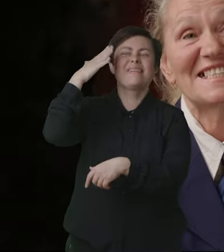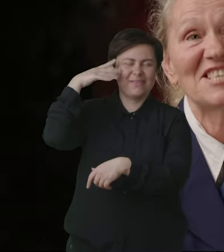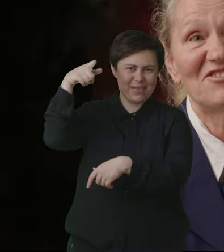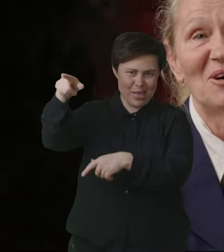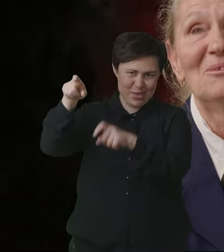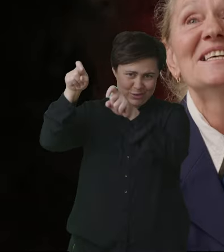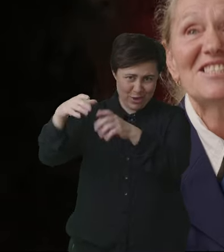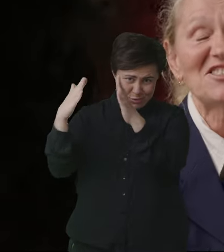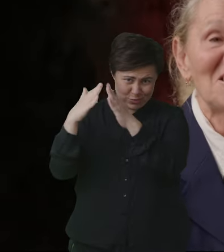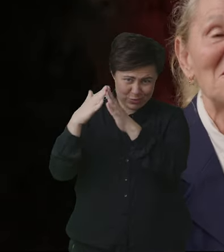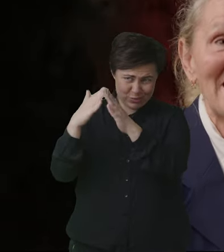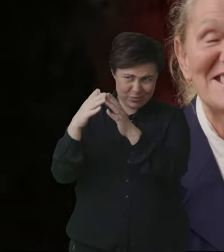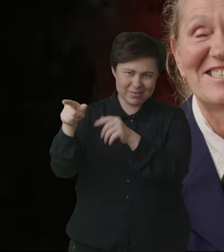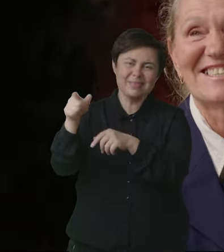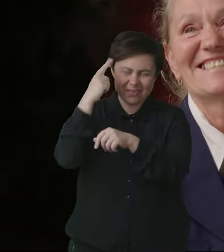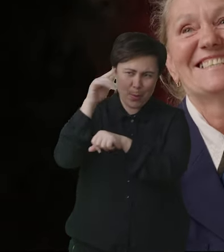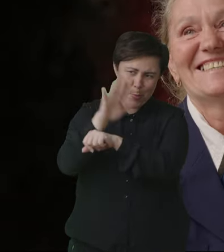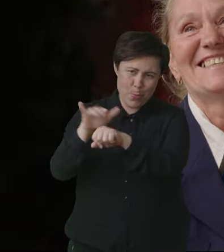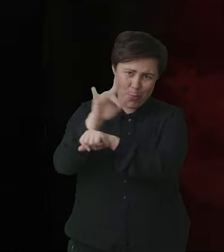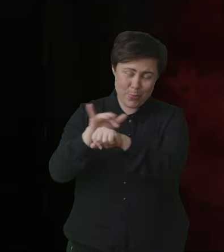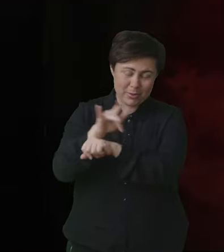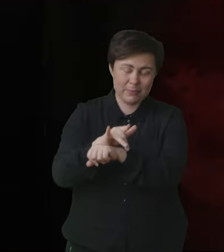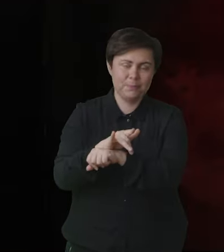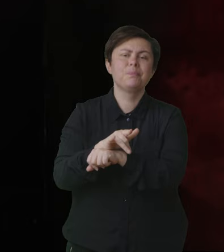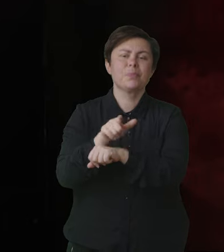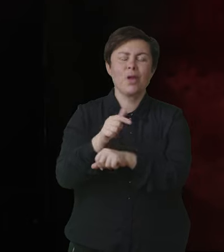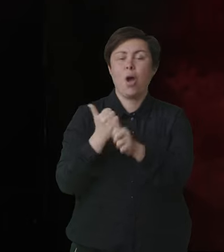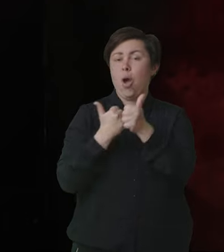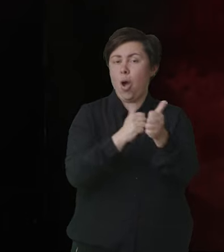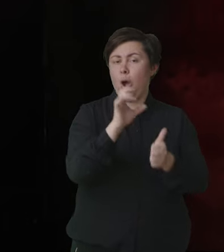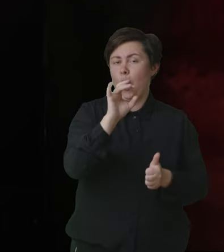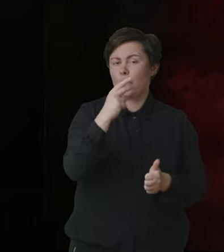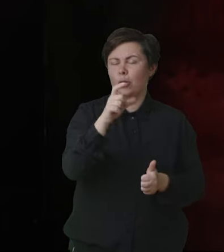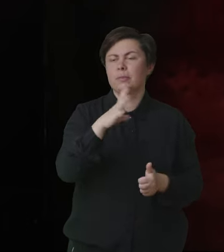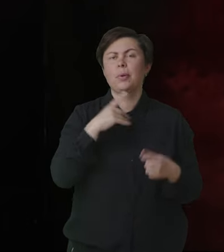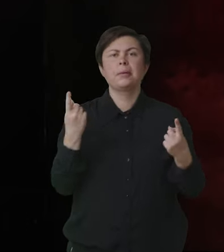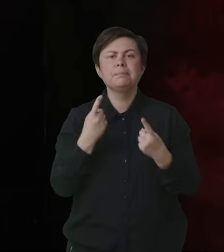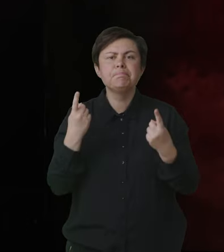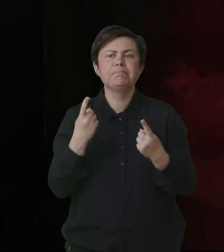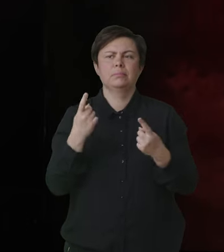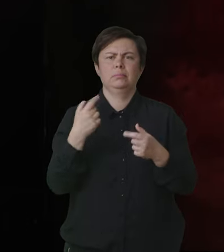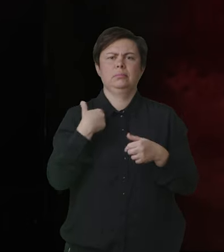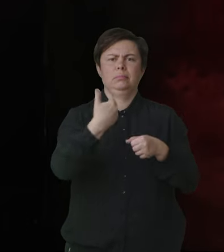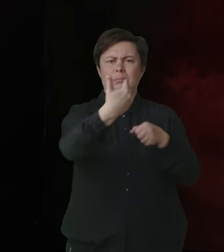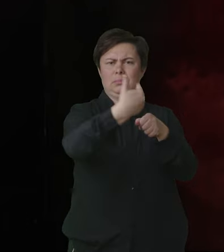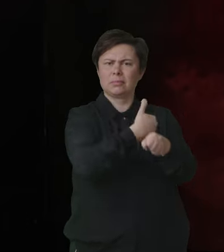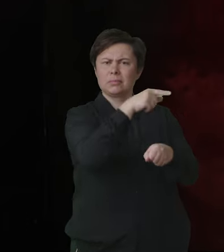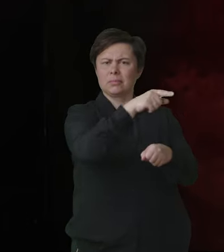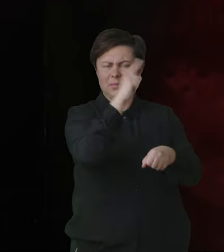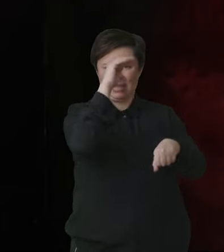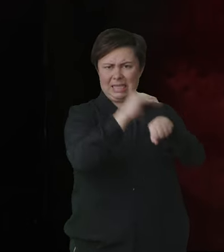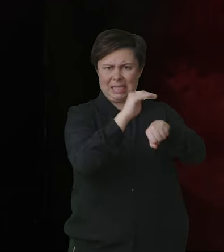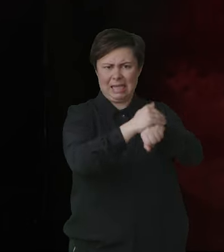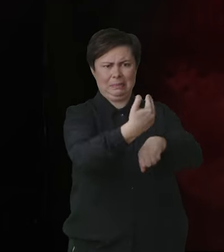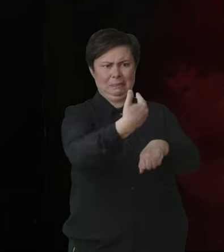że ty jesteś w domu, coś ty tu kręcisz. A goniec to był taka sytuacja, że przylatuje do mnie